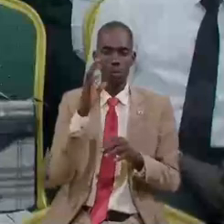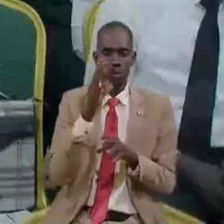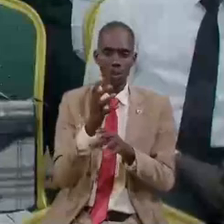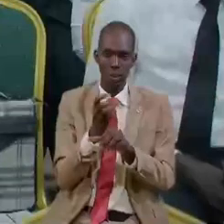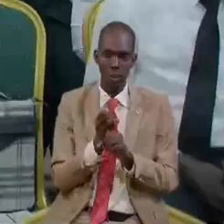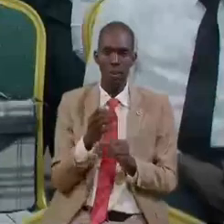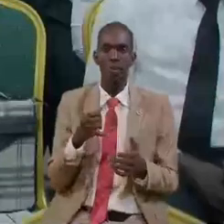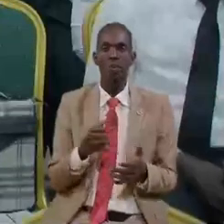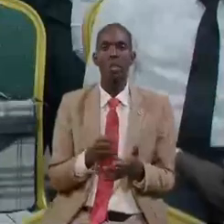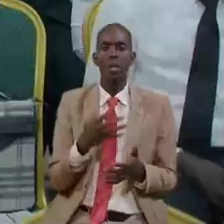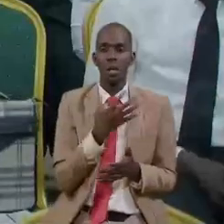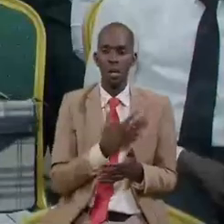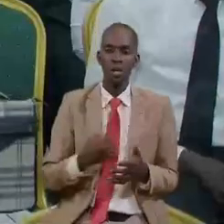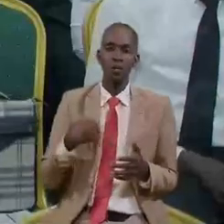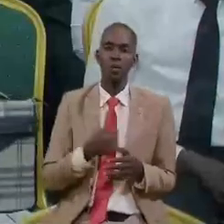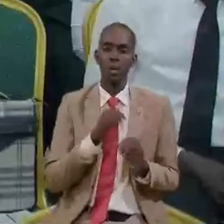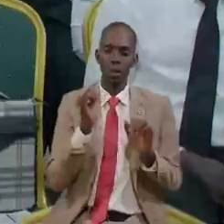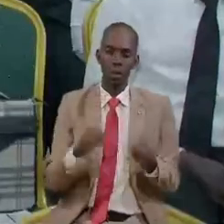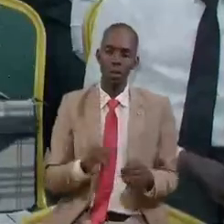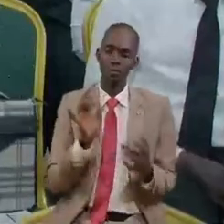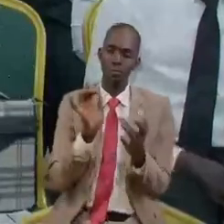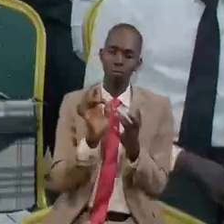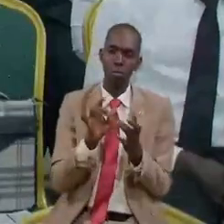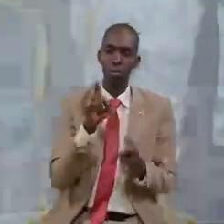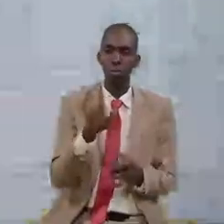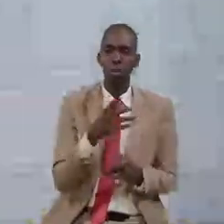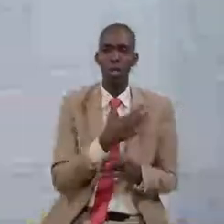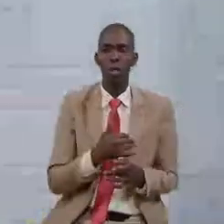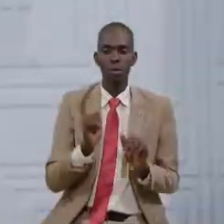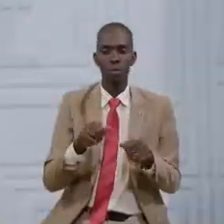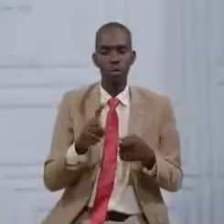Vous pouvez facilement cliquer sur le lien au bas de votre écran.